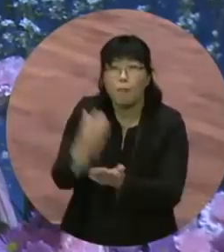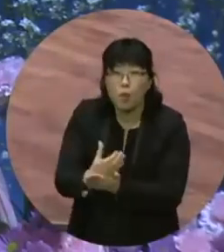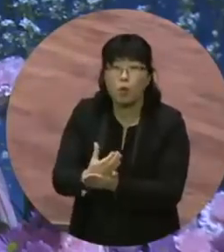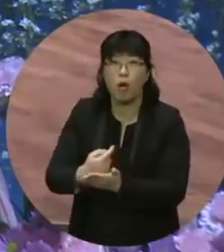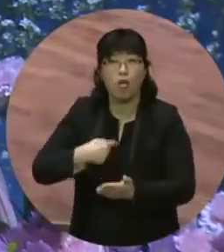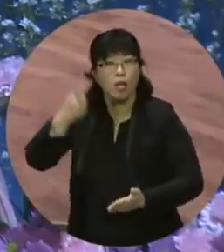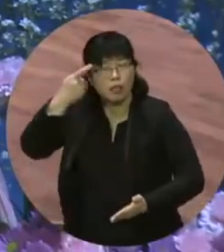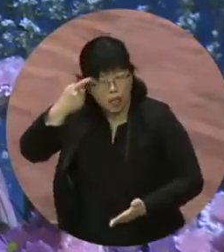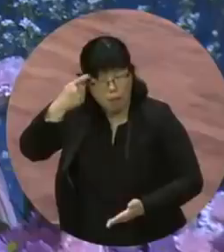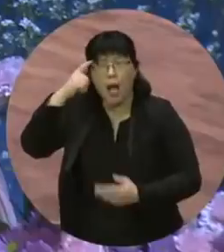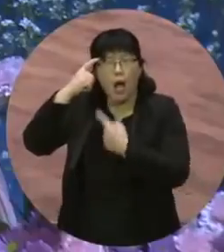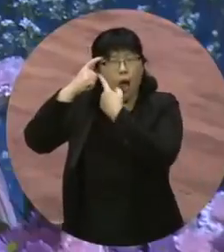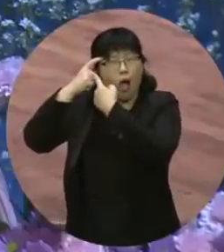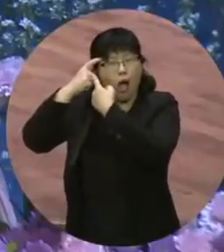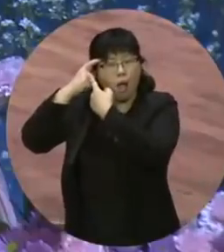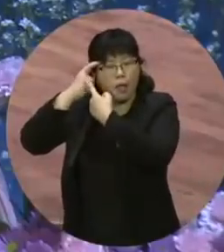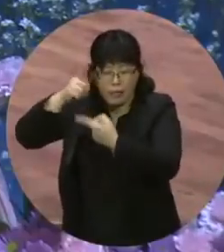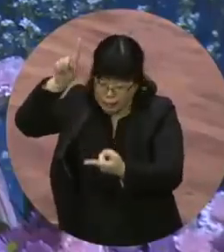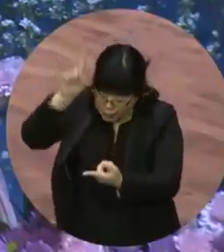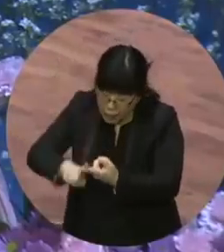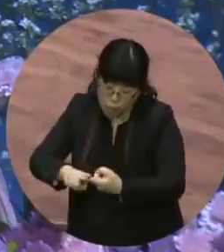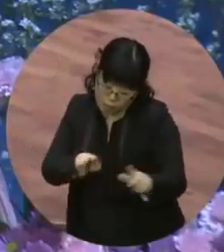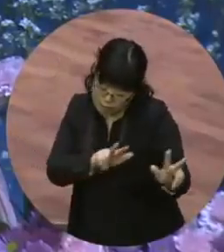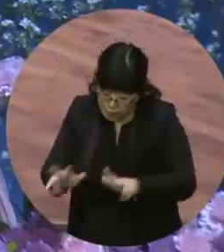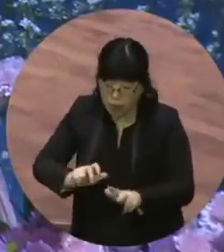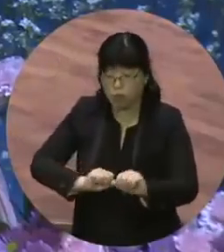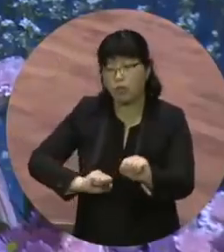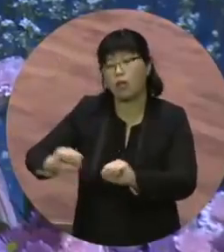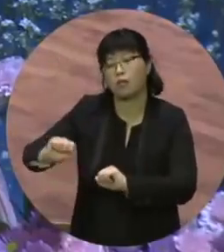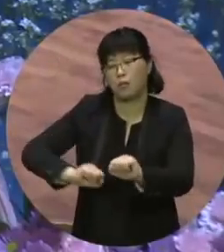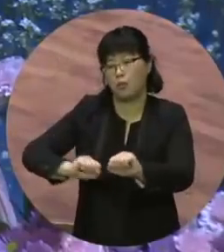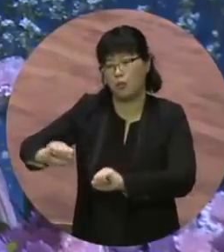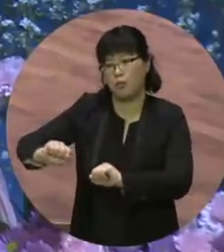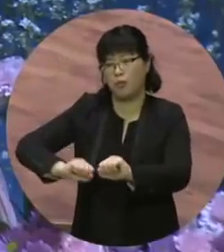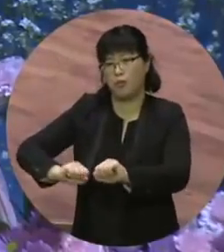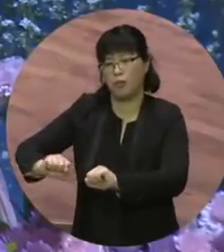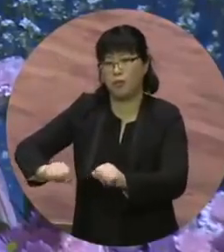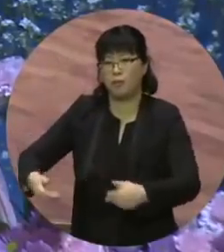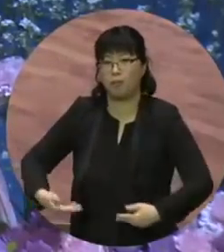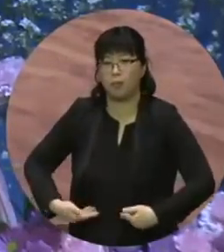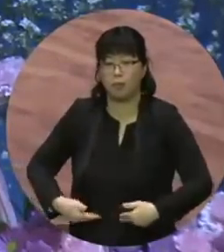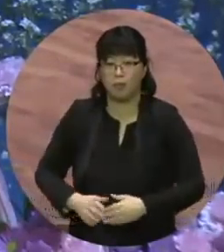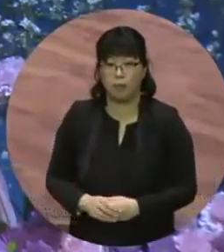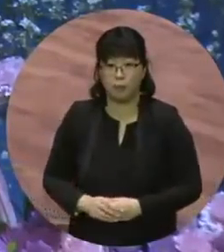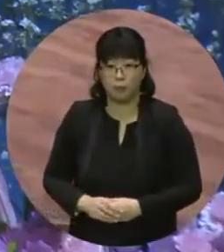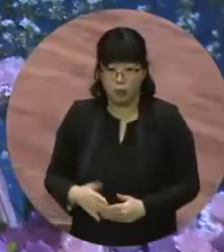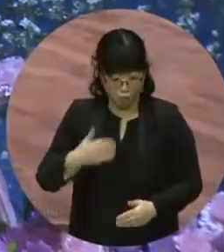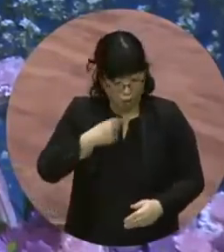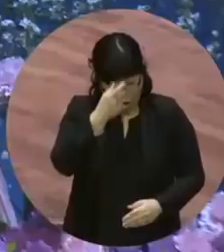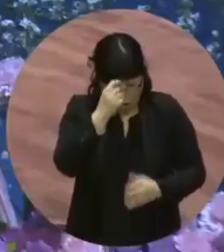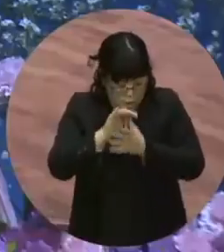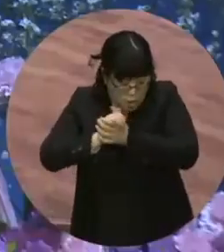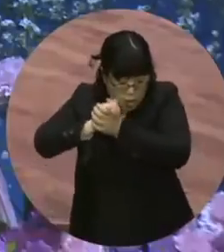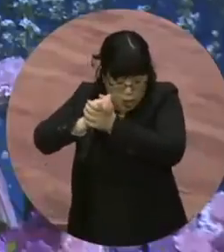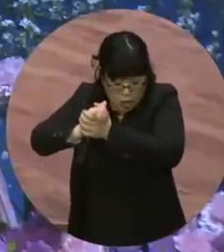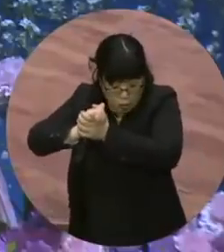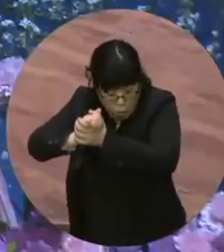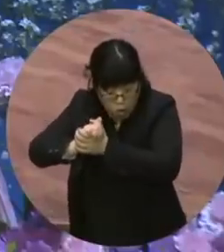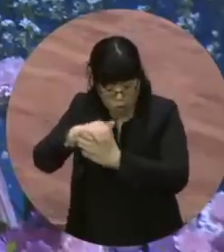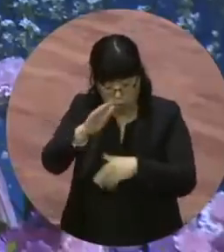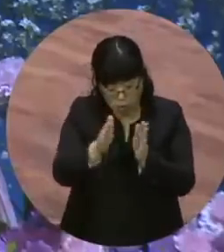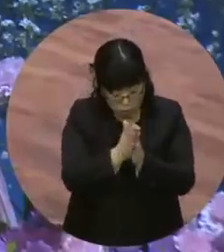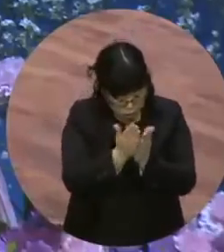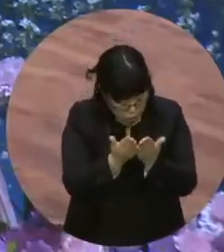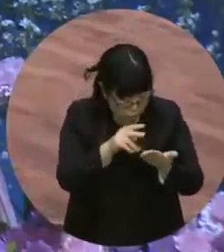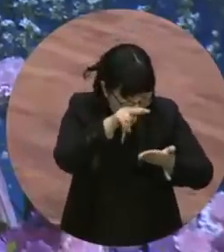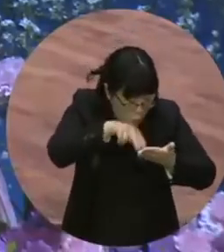하시기 바랍니다. 바로 그 실행하면 돼요. 그걸 하나님이 책임지신다고. 아니 기도하다가 말씀 듣다가 감동 온데